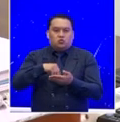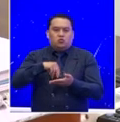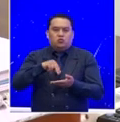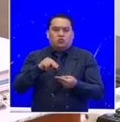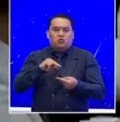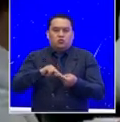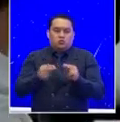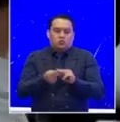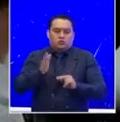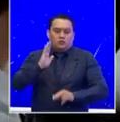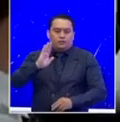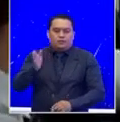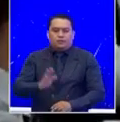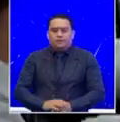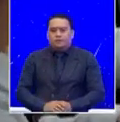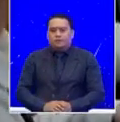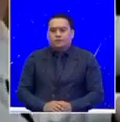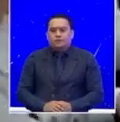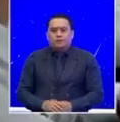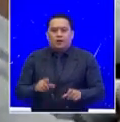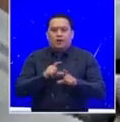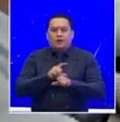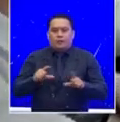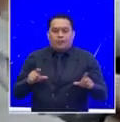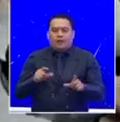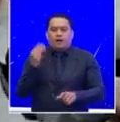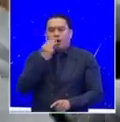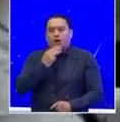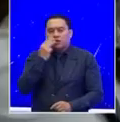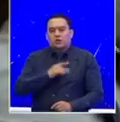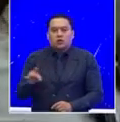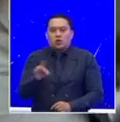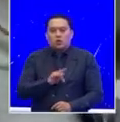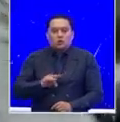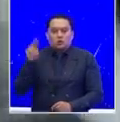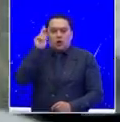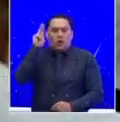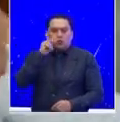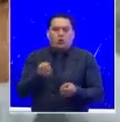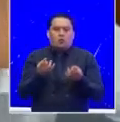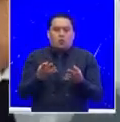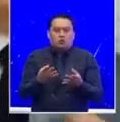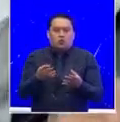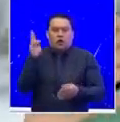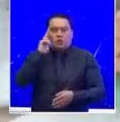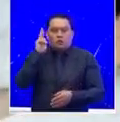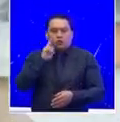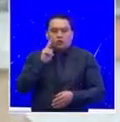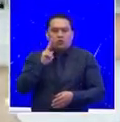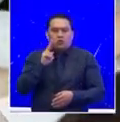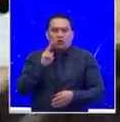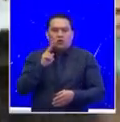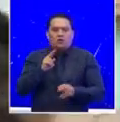страшного нет. Наряду с учащимися школы-интернат Каратальского района, который вынужден учиться в обычном формате, грызут гранит науки